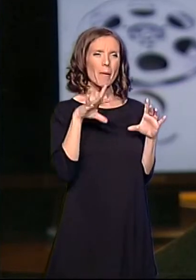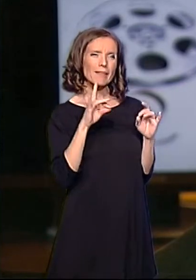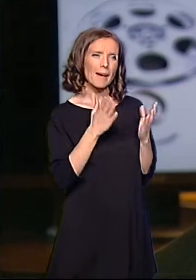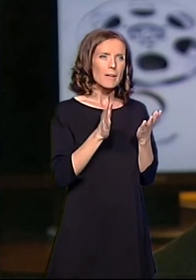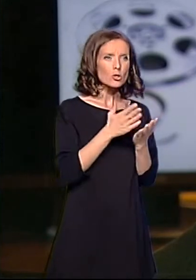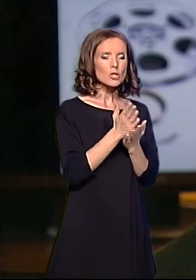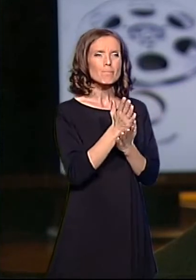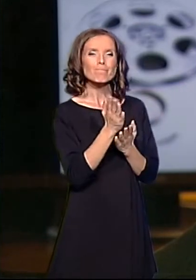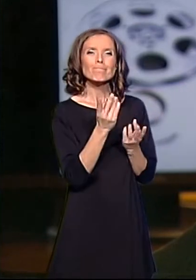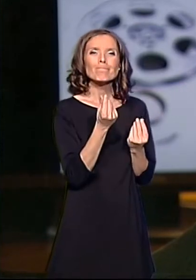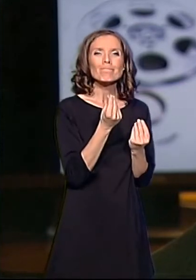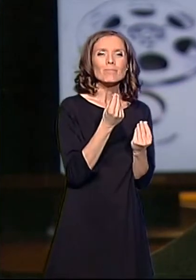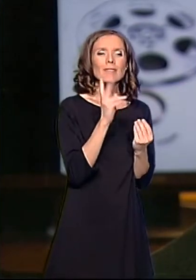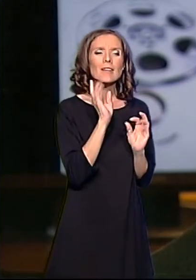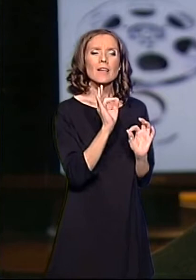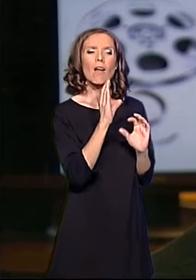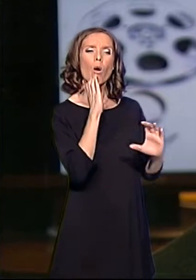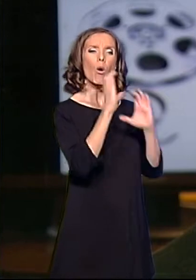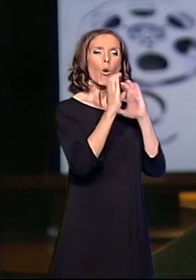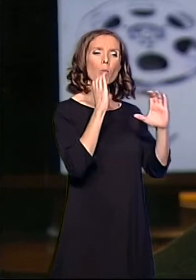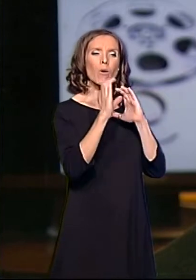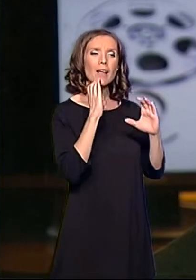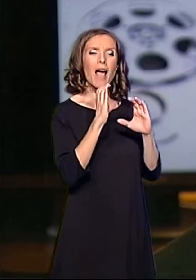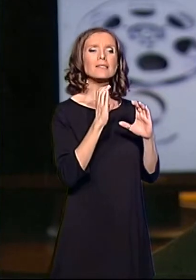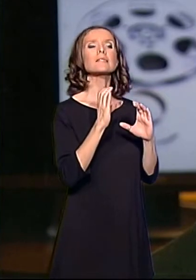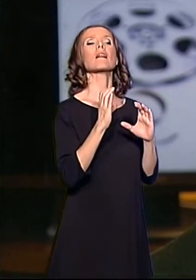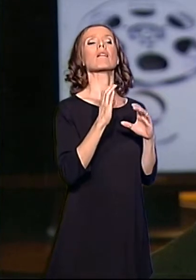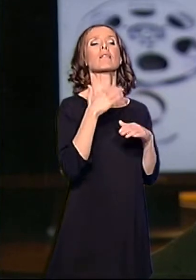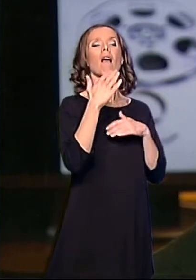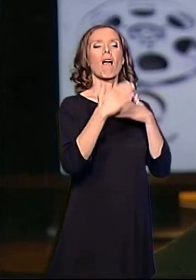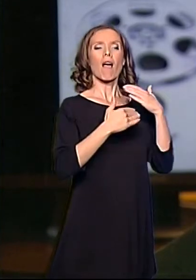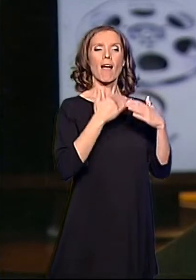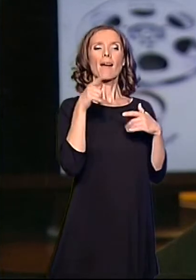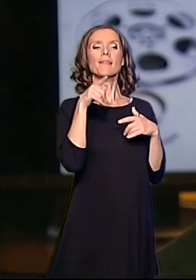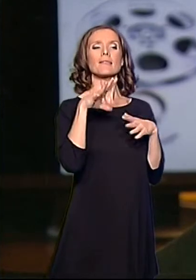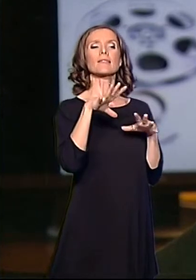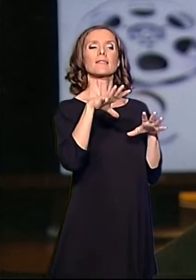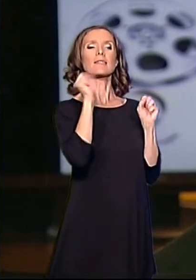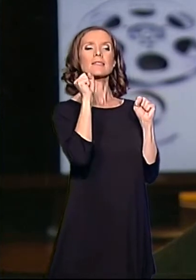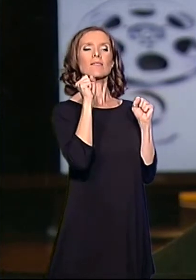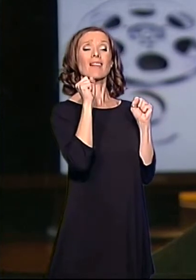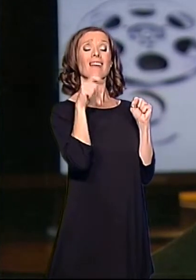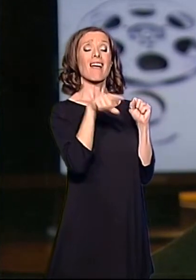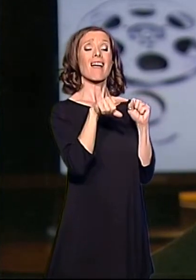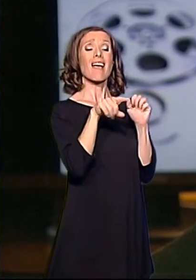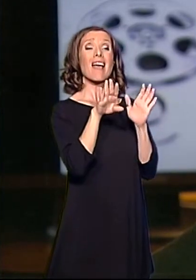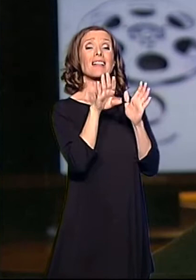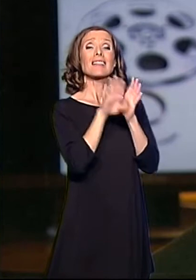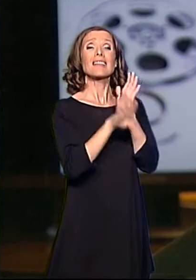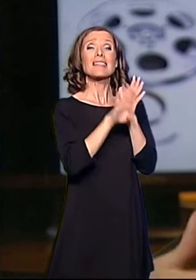što je pravi oblik komunikacije u kojem razume da je